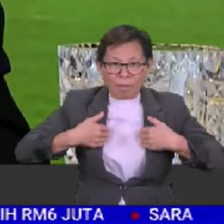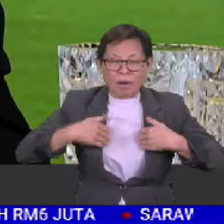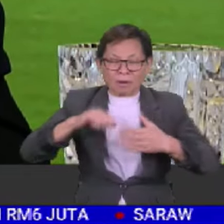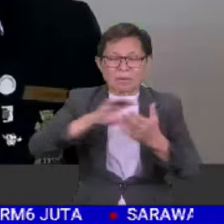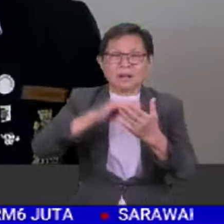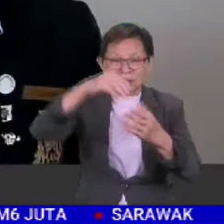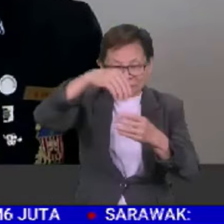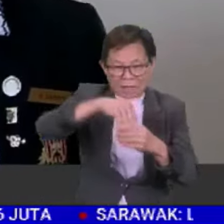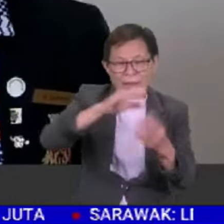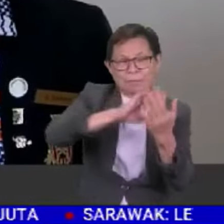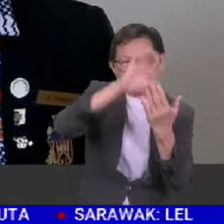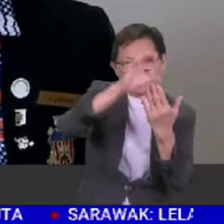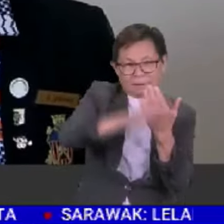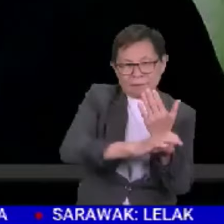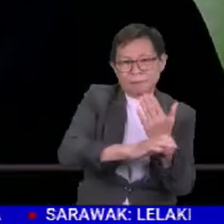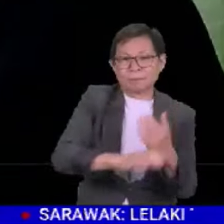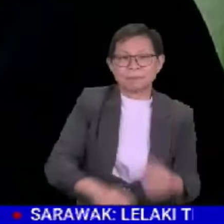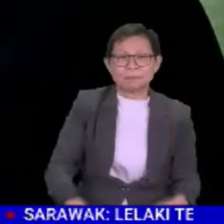calendar.